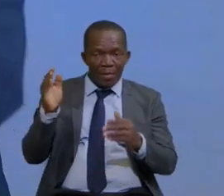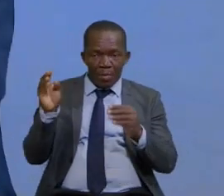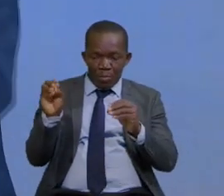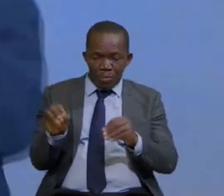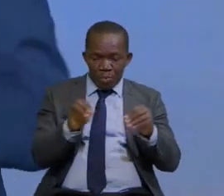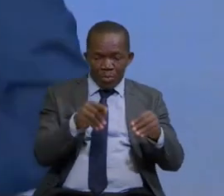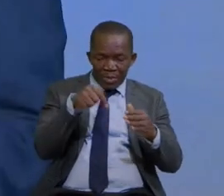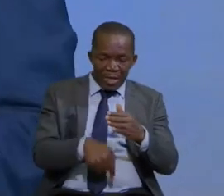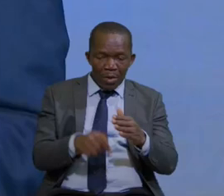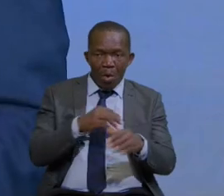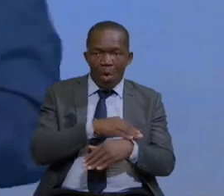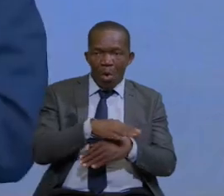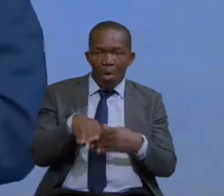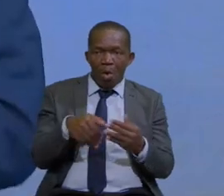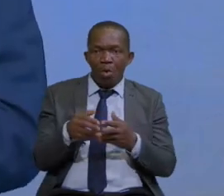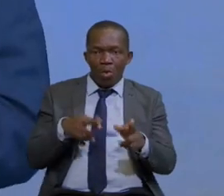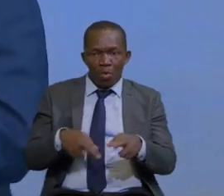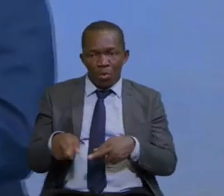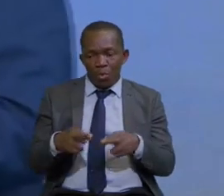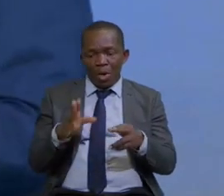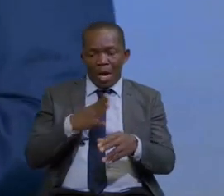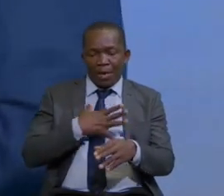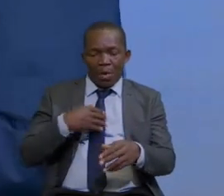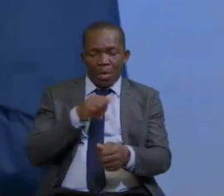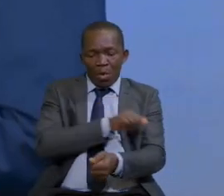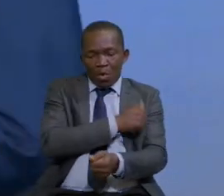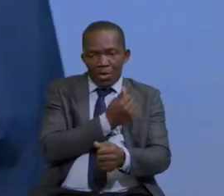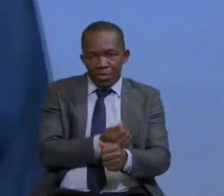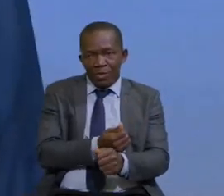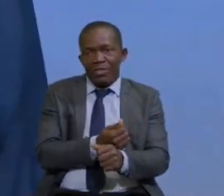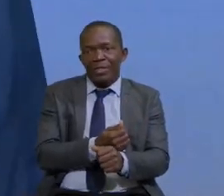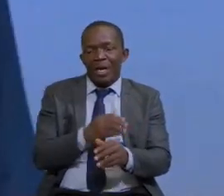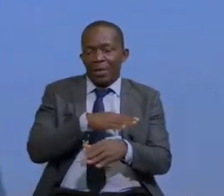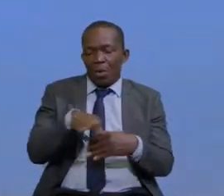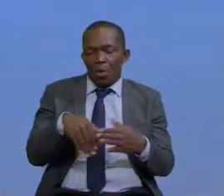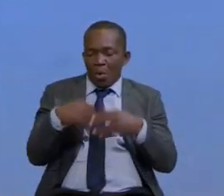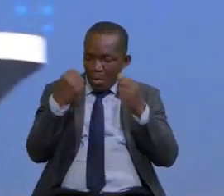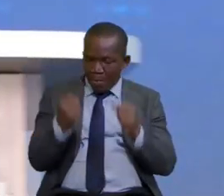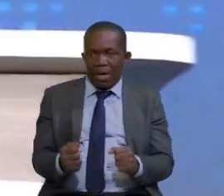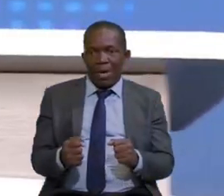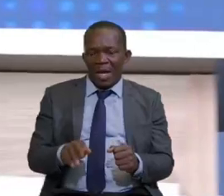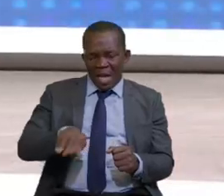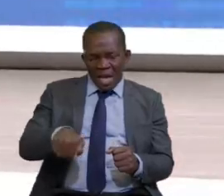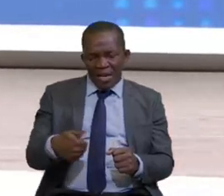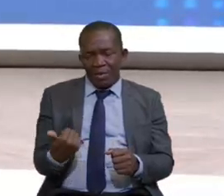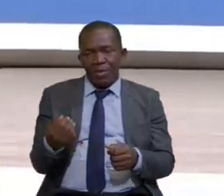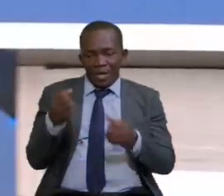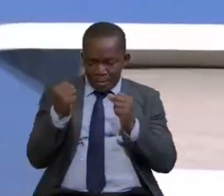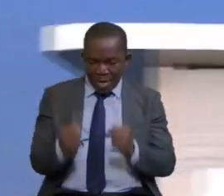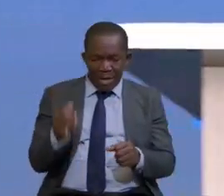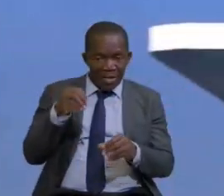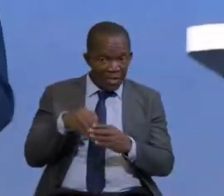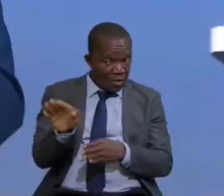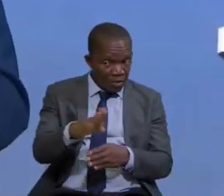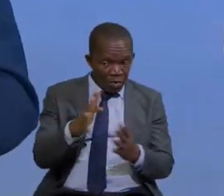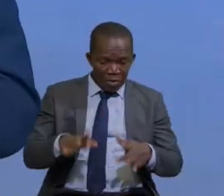toute autorité et toute puissance, toute autre puissance dans ta vie qui milite